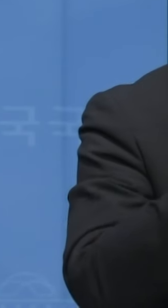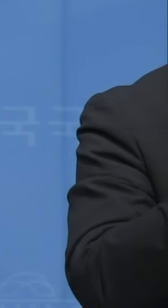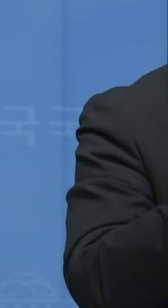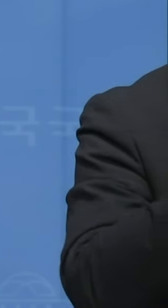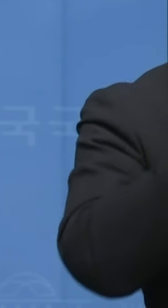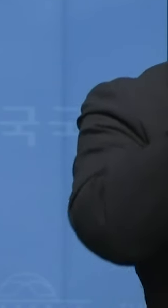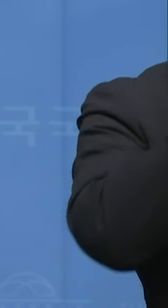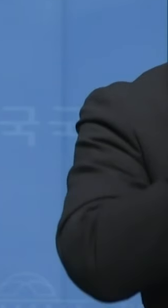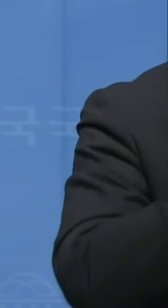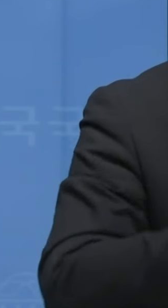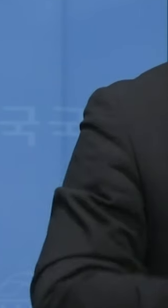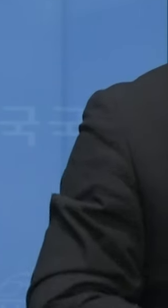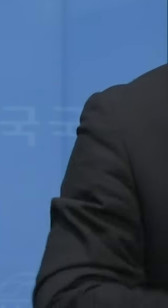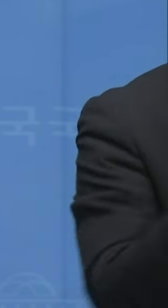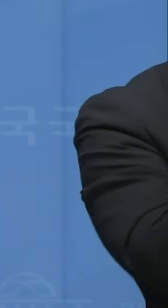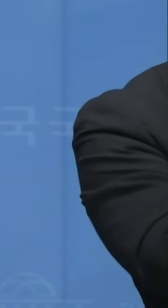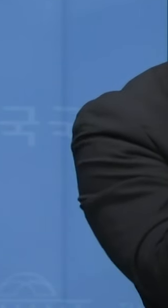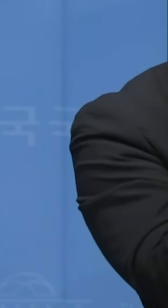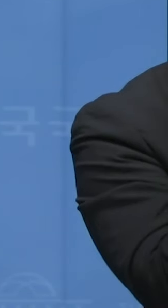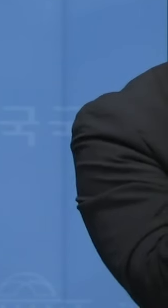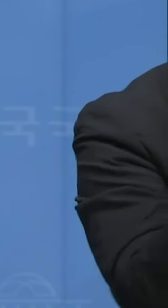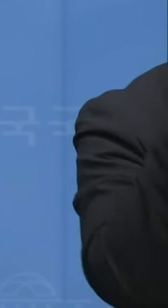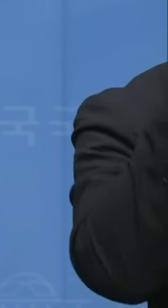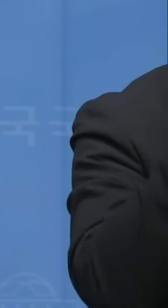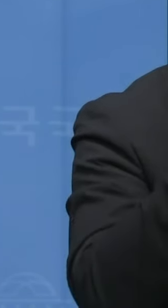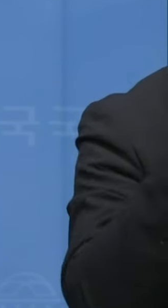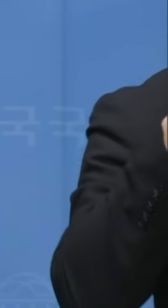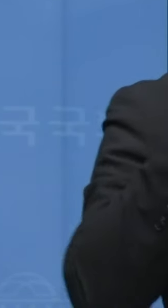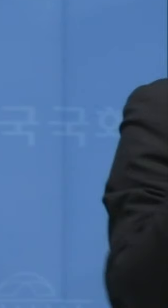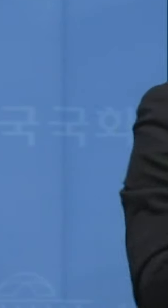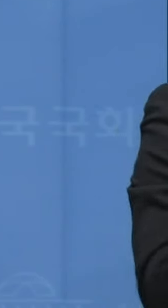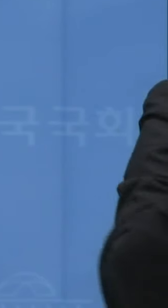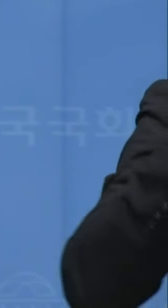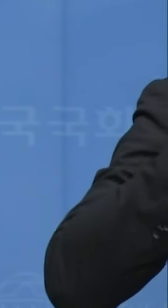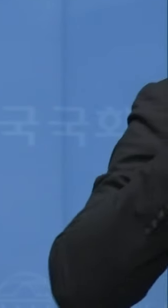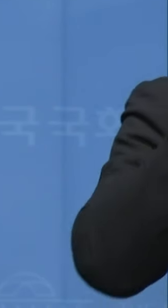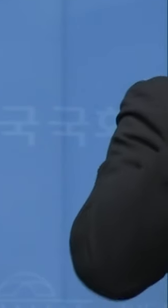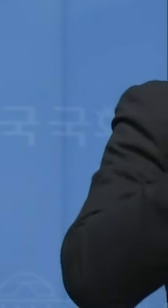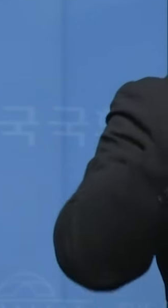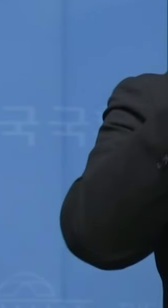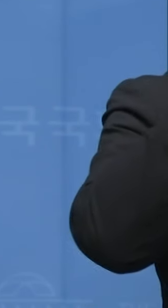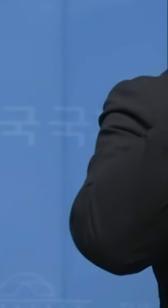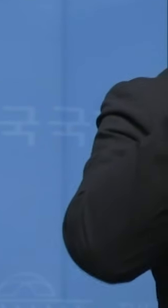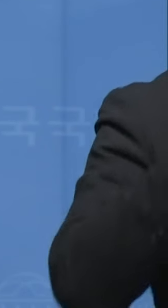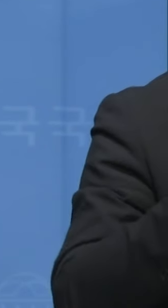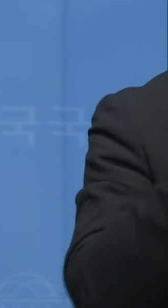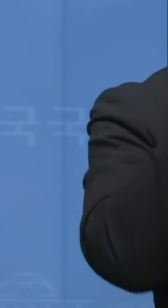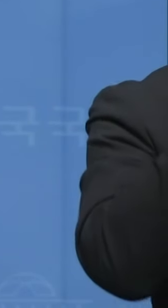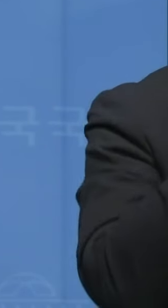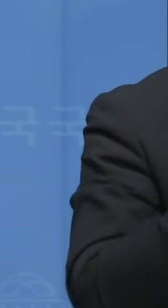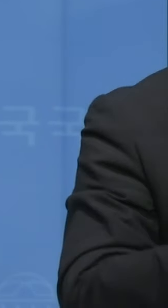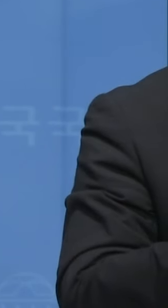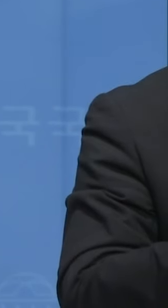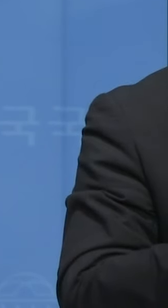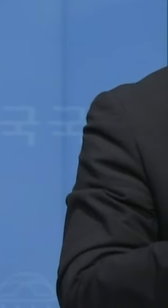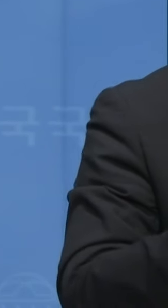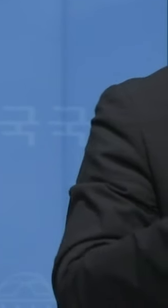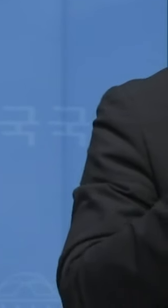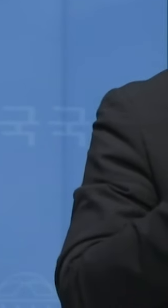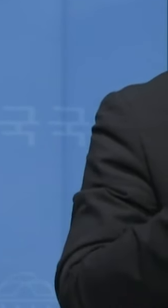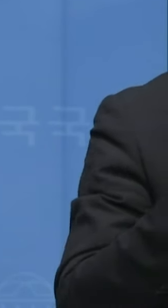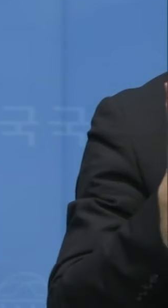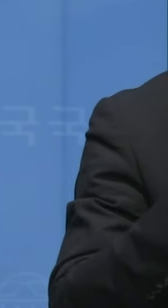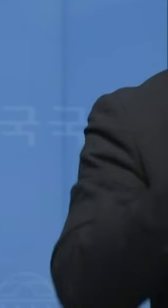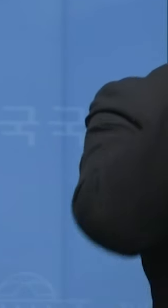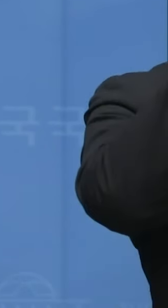여사 방탄이 바로 그것입니다 총선을 통해 매서운 민심이 드러나자 검찰은 울며 겨자먹기 식으로